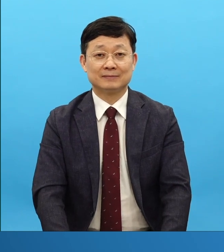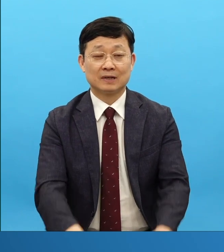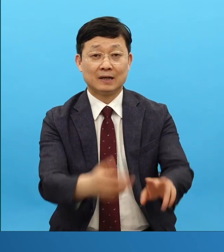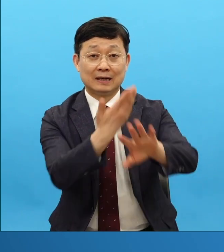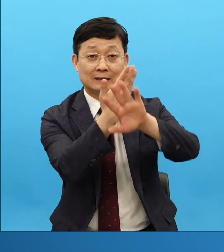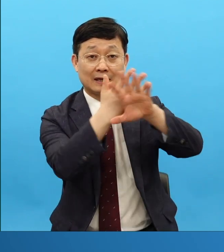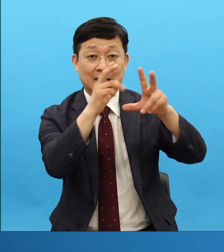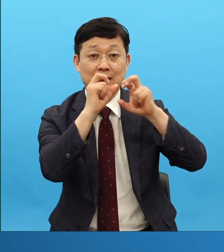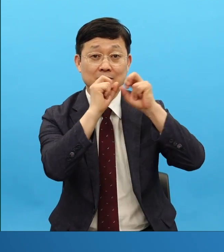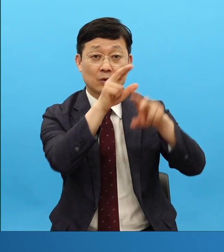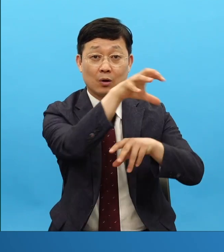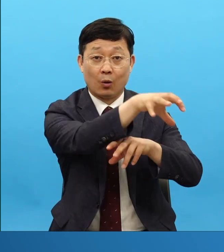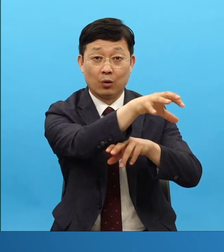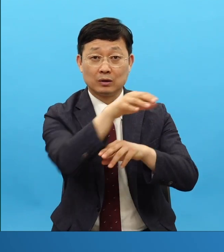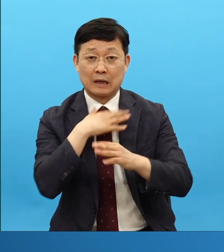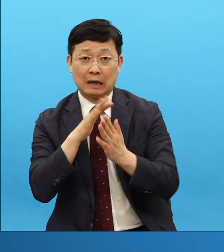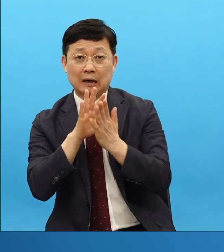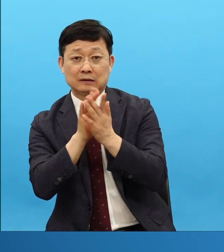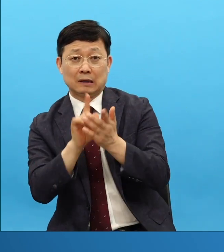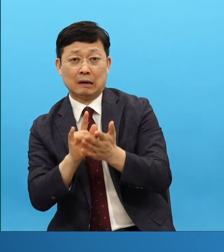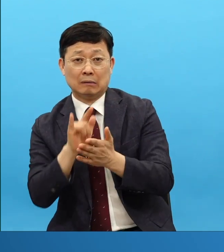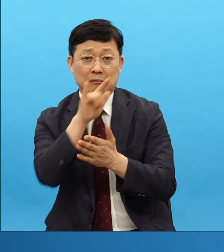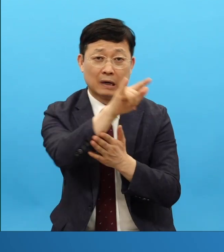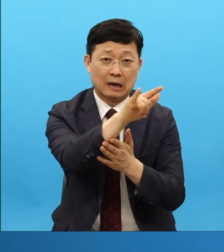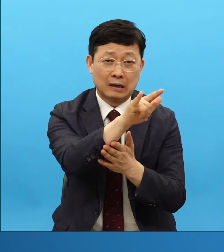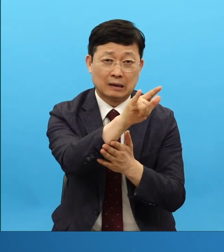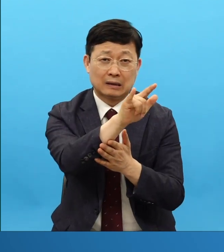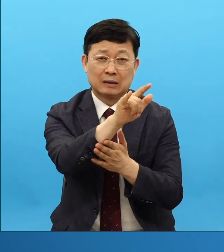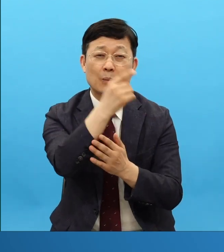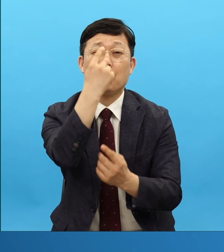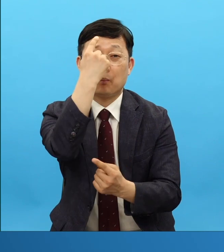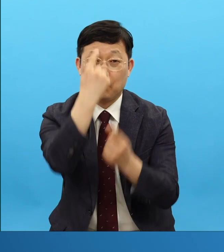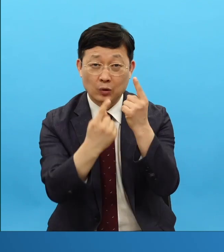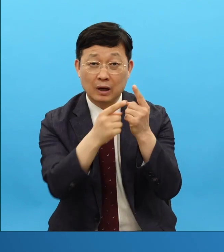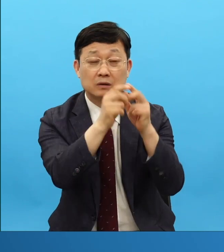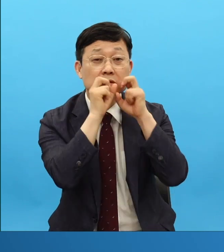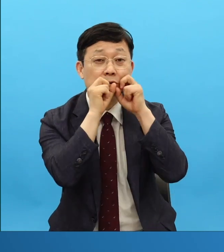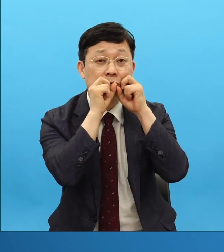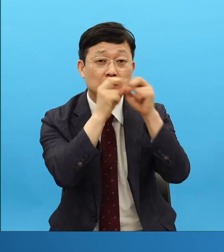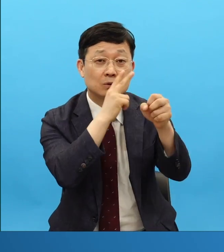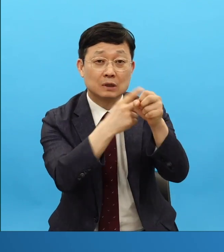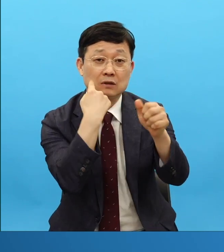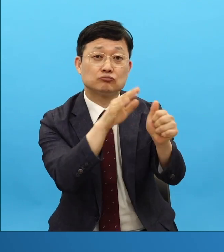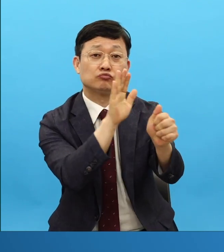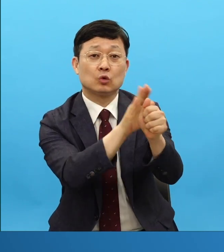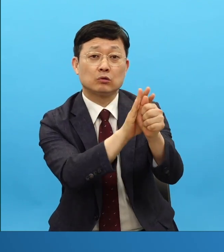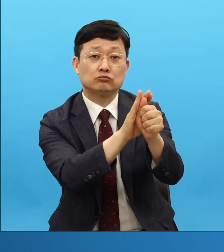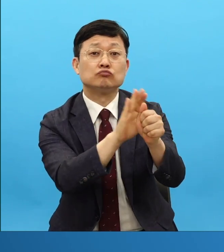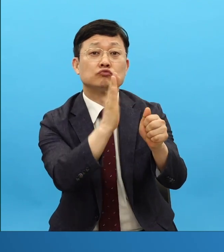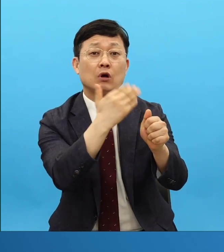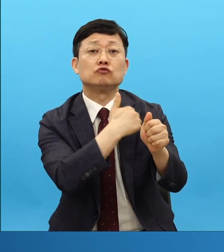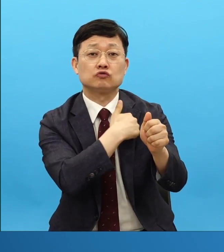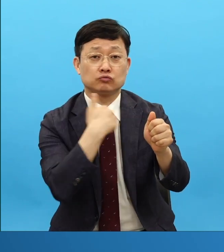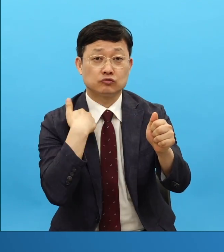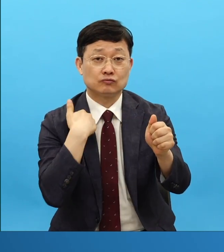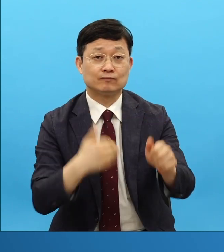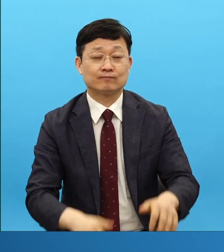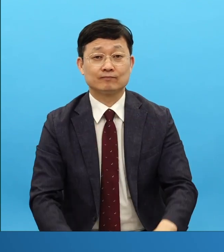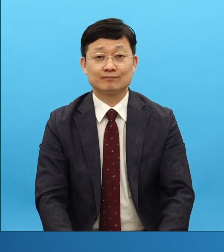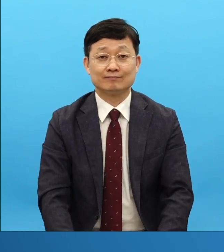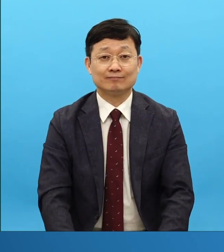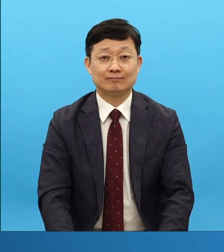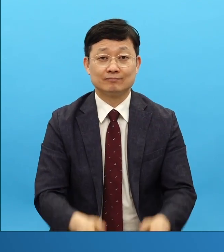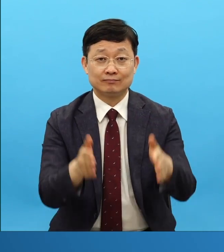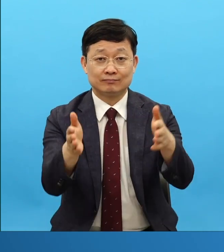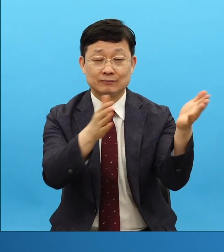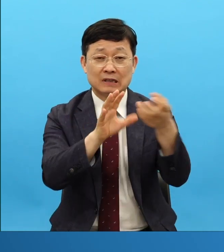여러분이 안 나가셔도요. 선교사님 잘 도와주면 됩니다. Even if you don't go out to the missions field, just help your missionaries very well. 지금